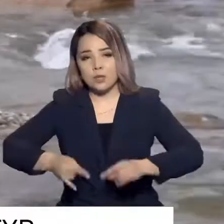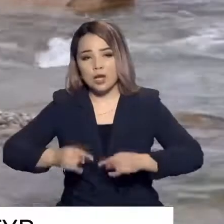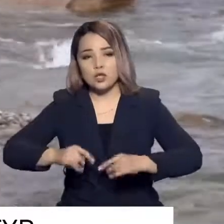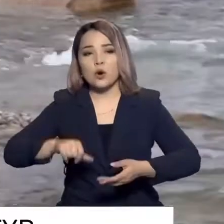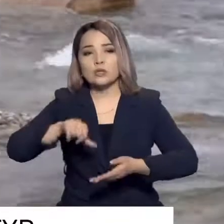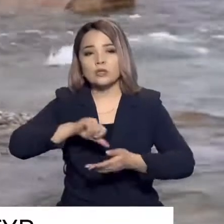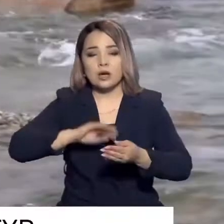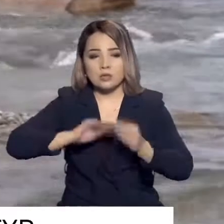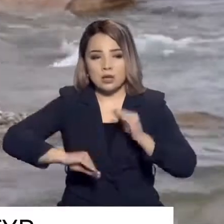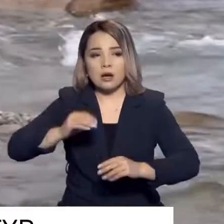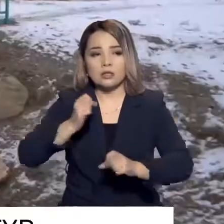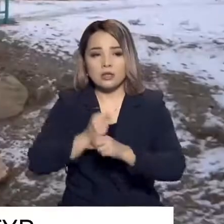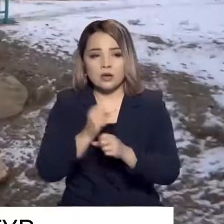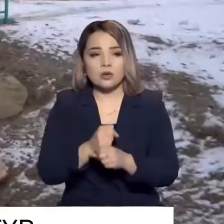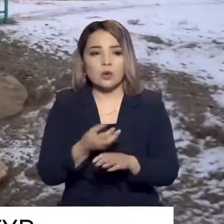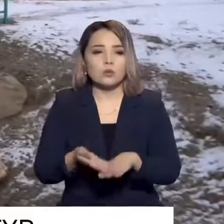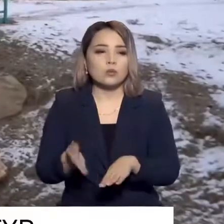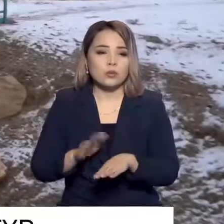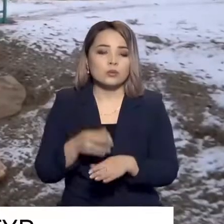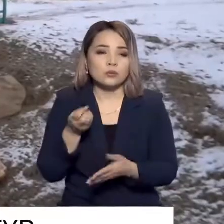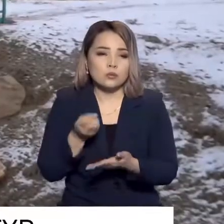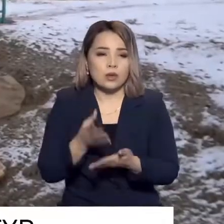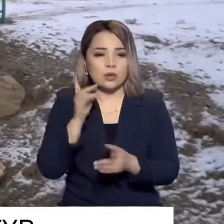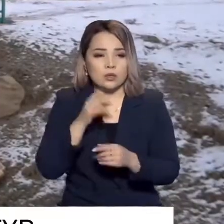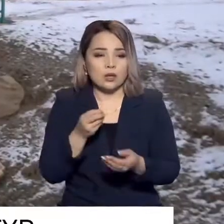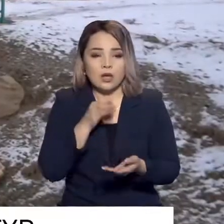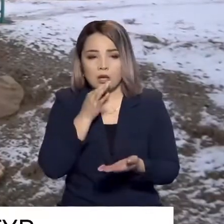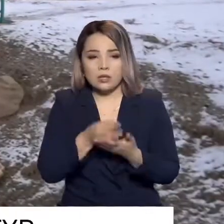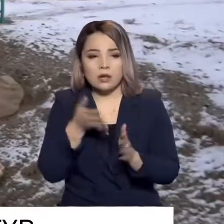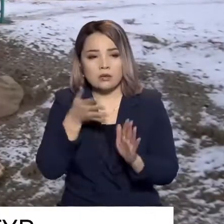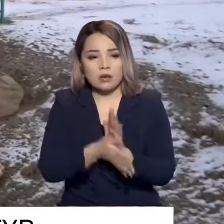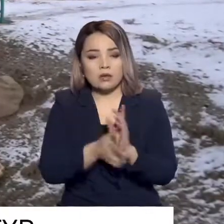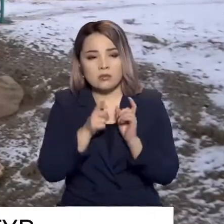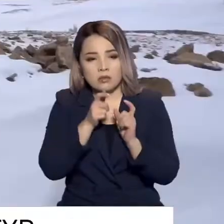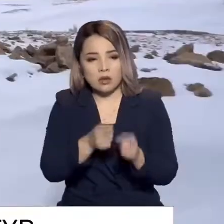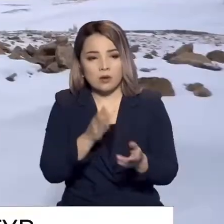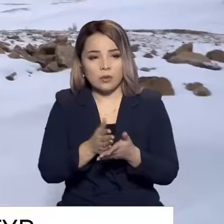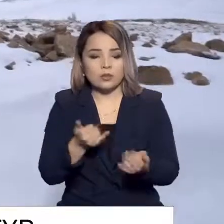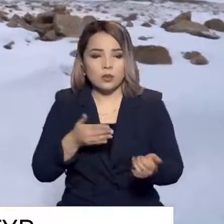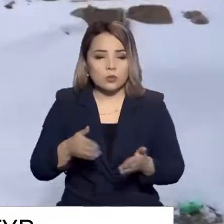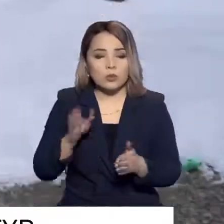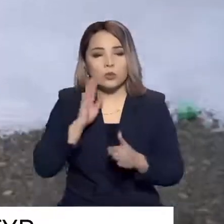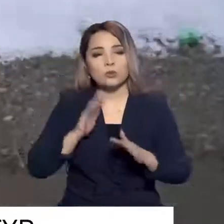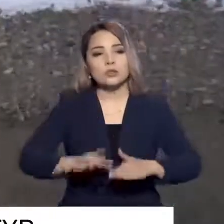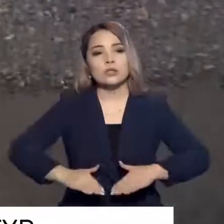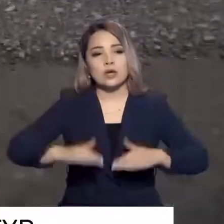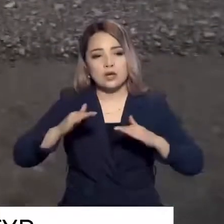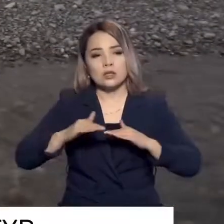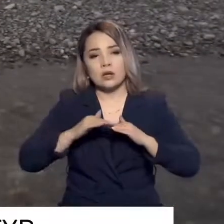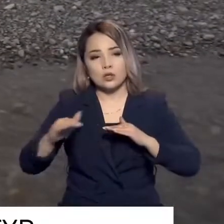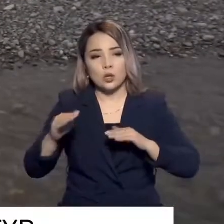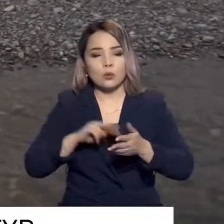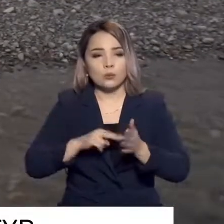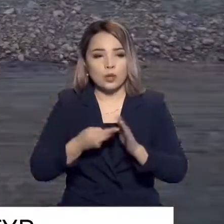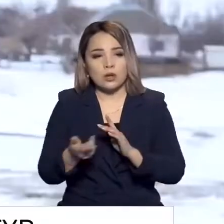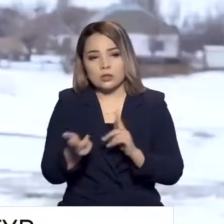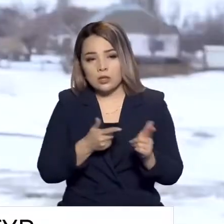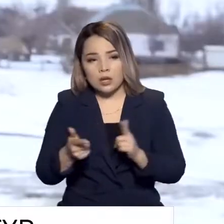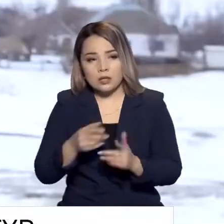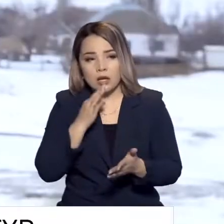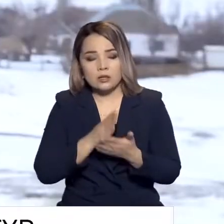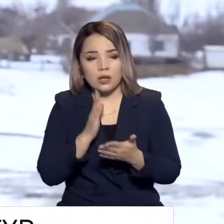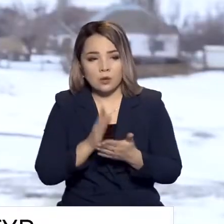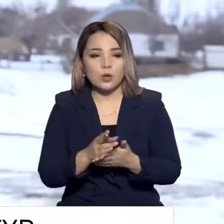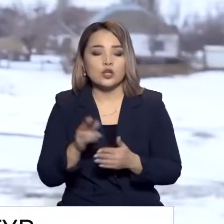көрді. Бірақ бұл жұмыс тым қымбатқа түсетін түрі бар. Сондықтан арнаны өзгертпей, су деңгейін көтеру жобасы әзірленіп мақұлданды. Кіші